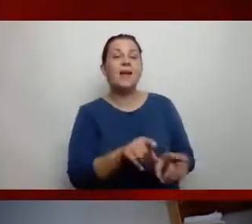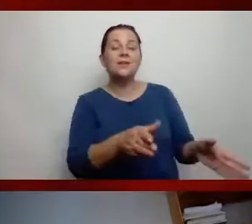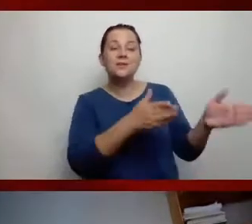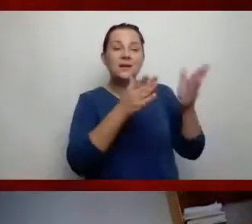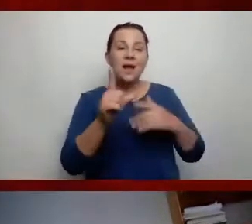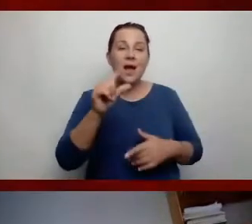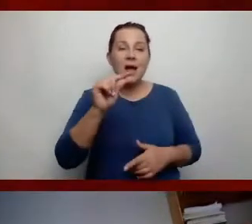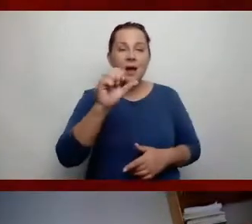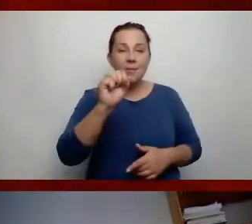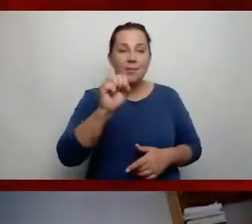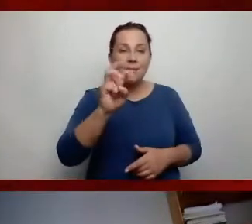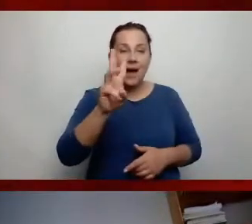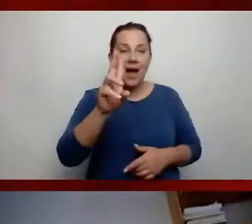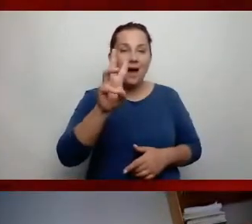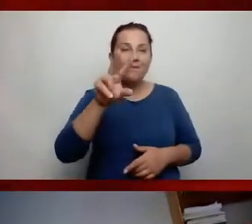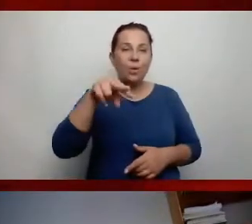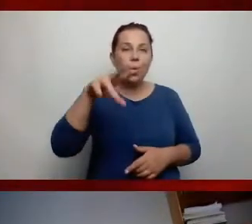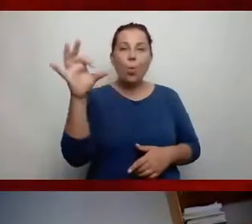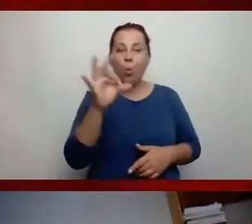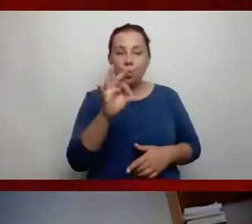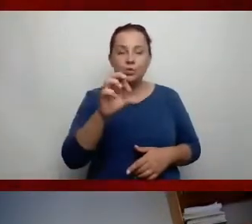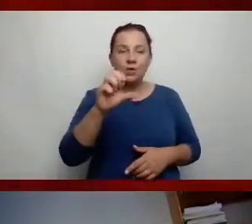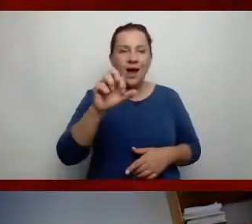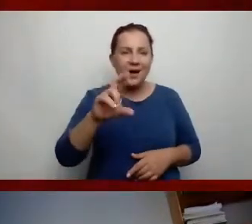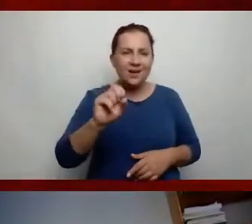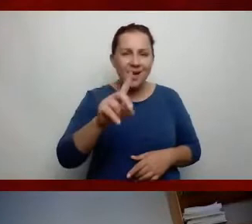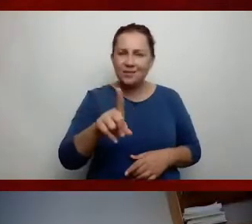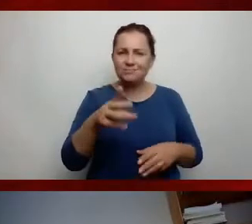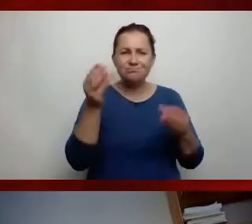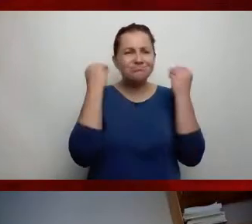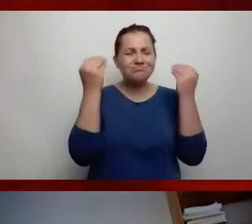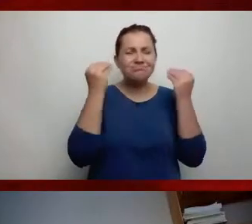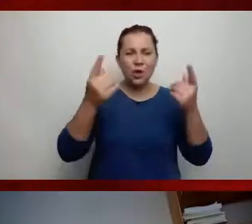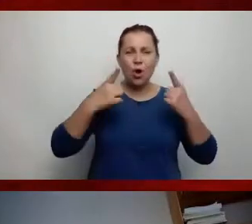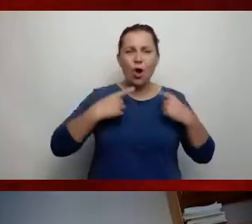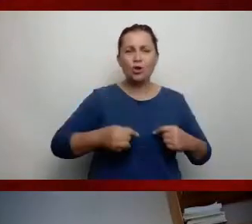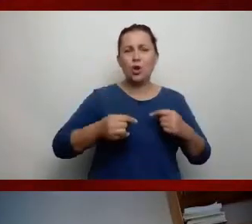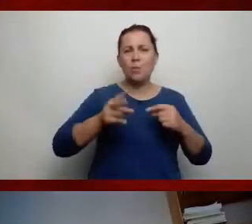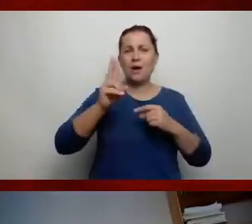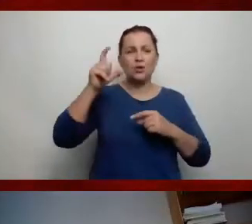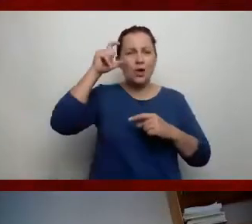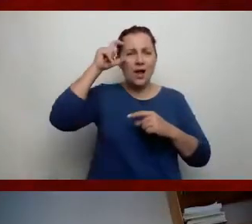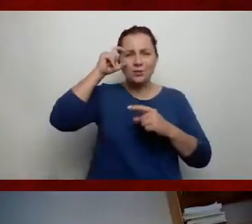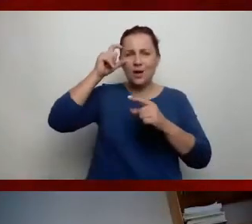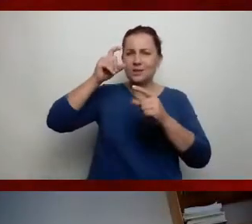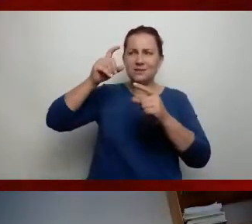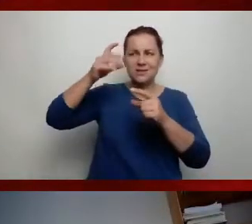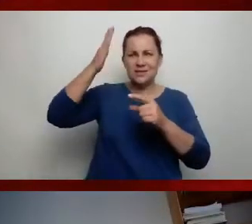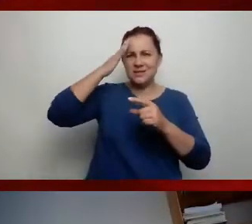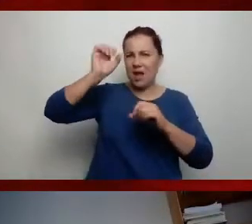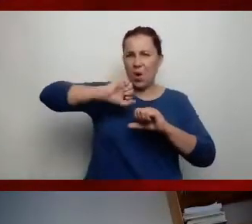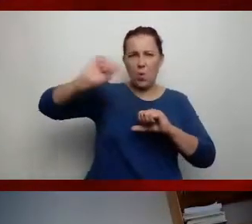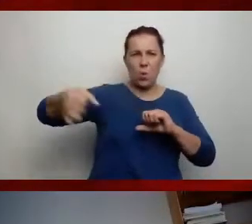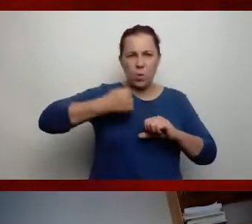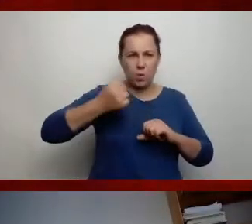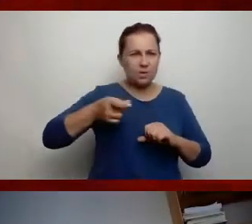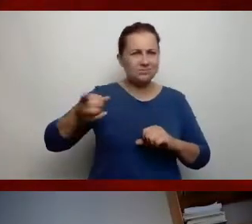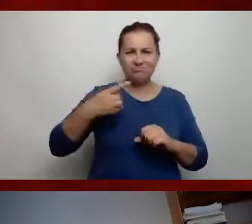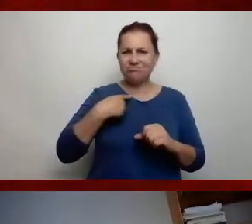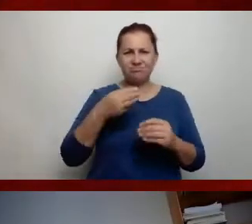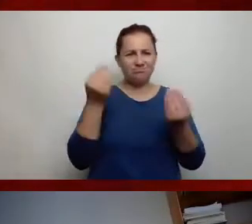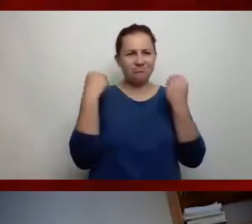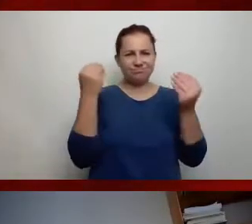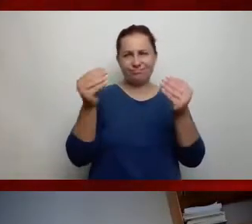Pawlusia, jednego z najwybitniejszych polskich kaczmarologów. Nie bójmy się tego słowa, po prostu jeden z najwybitniejszych